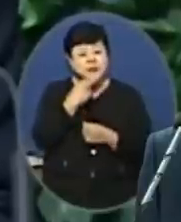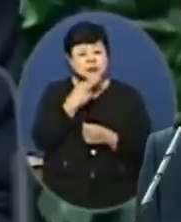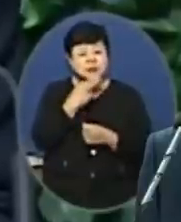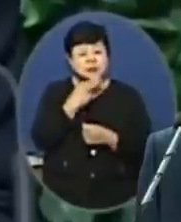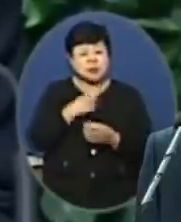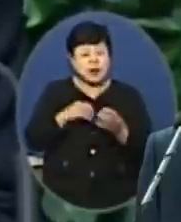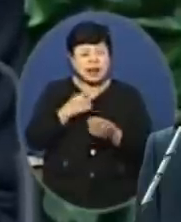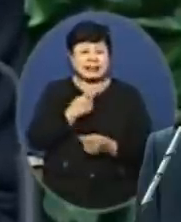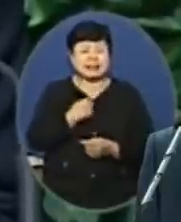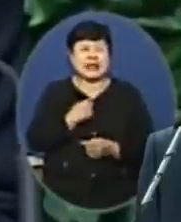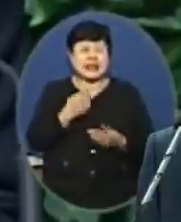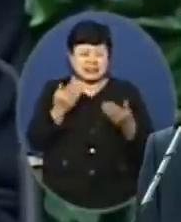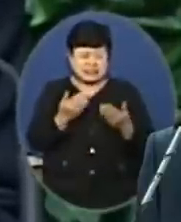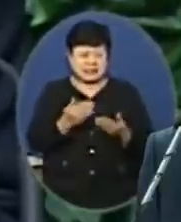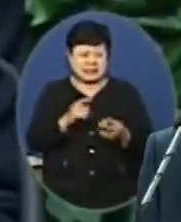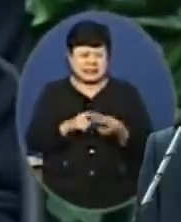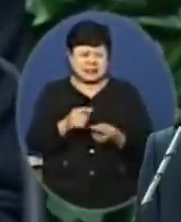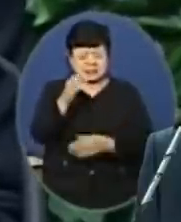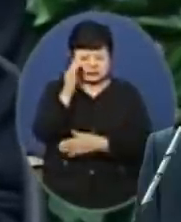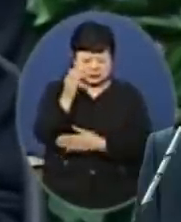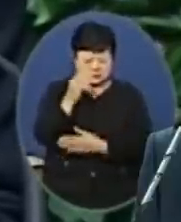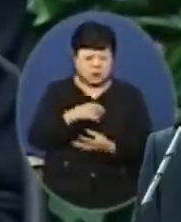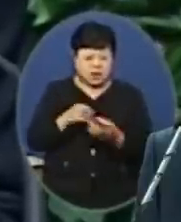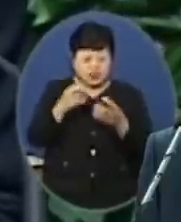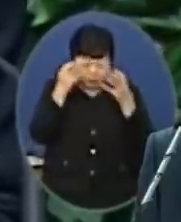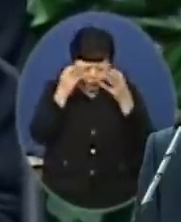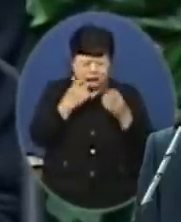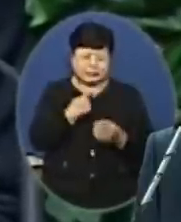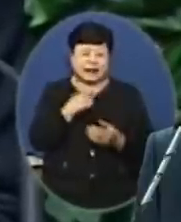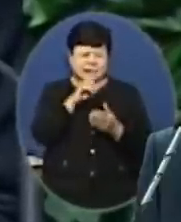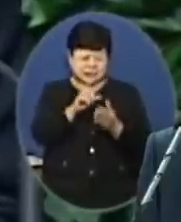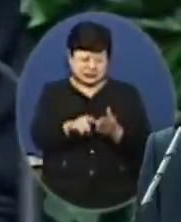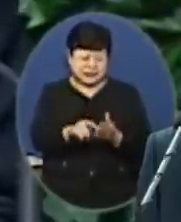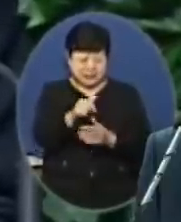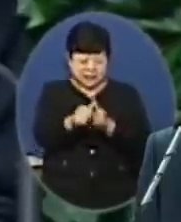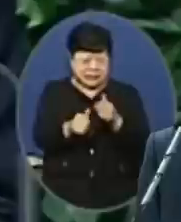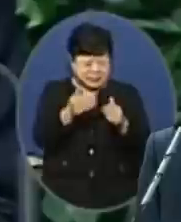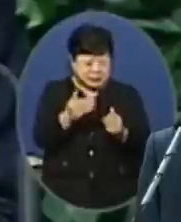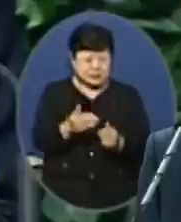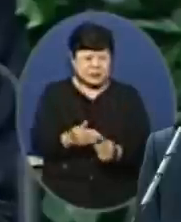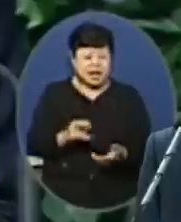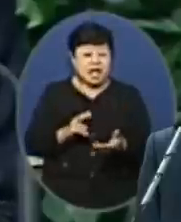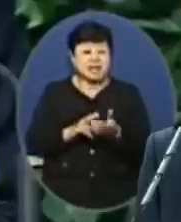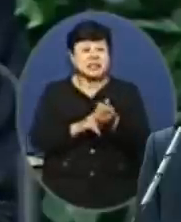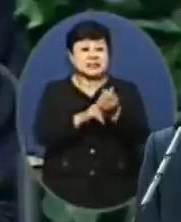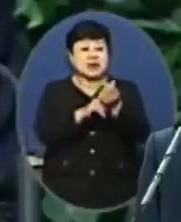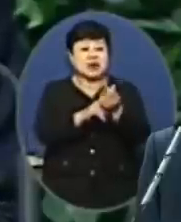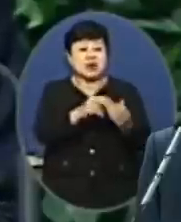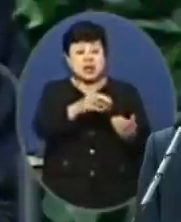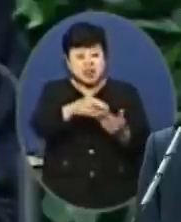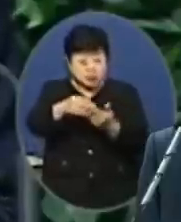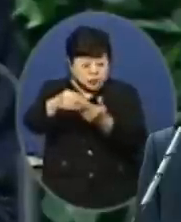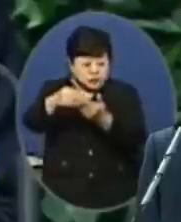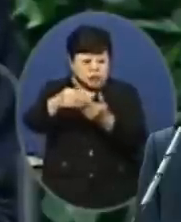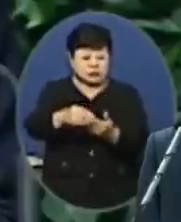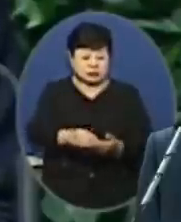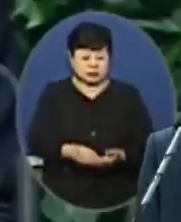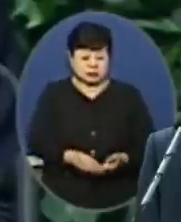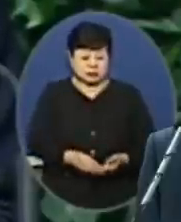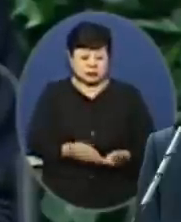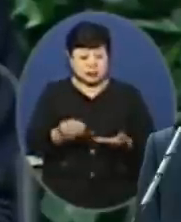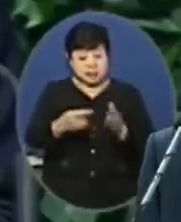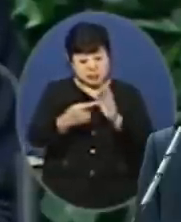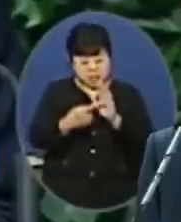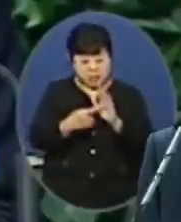전부 환난당한 이야기인 것입니다. 환난과 고난을 당했을 때 하나님이 어떻게 기적으로 이끌어 주시는가, 그 이야기인